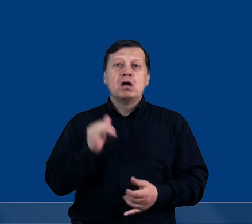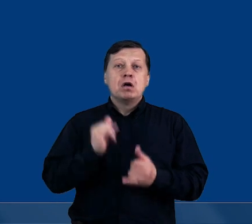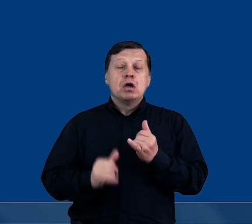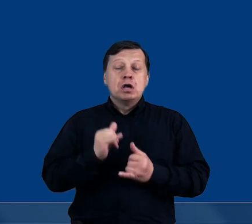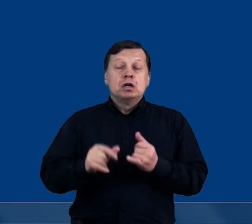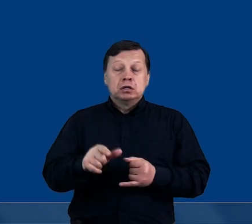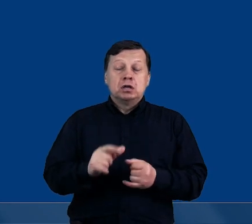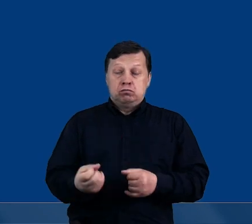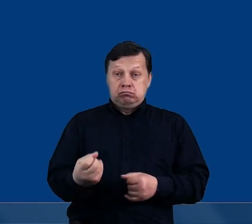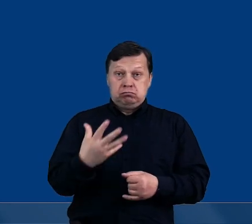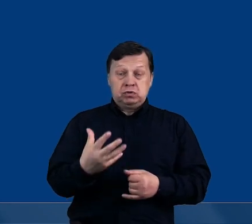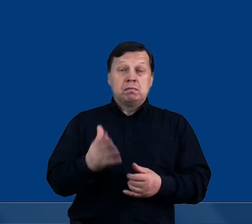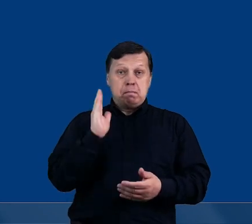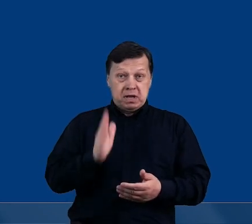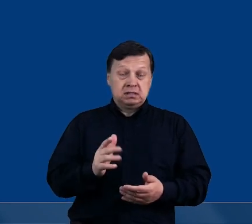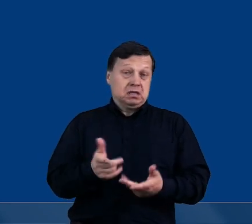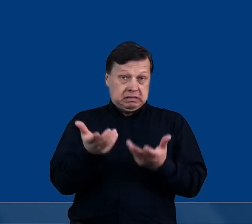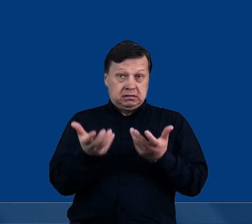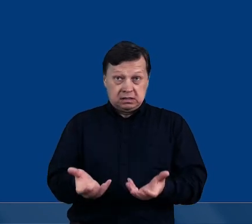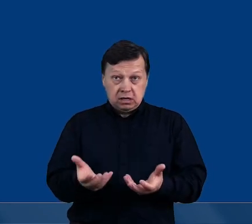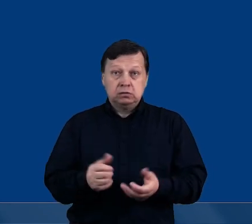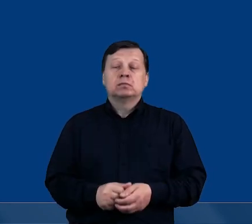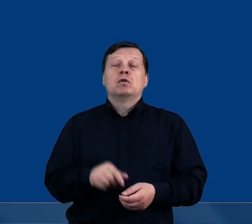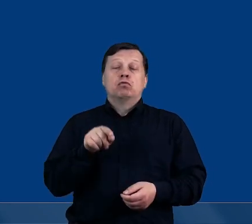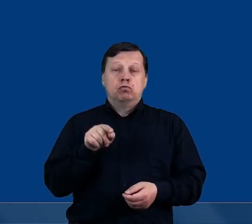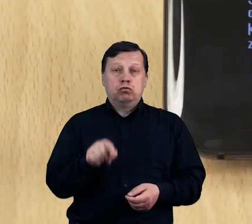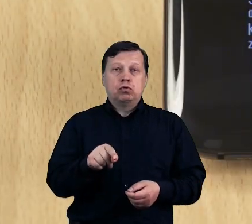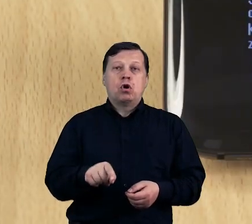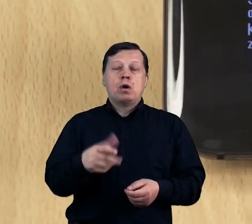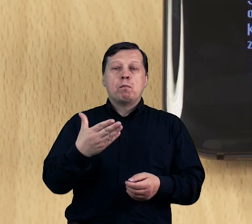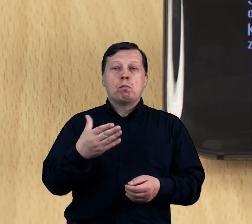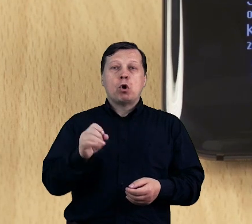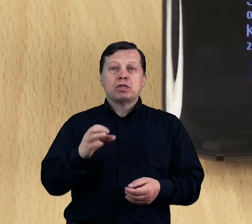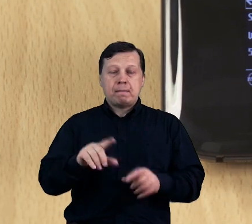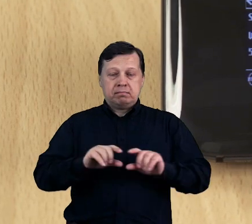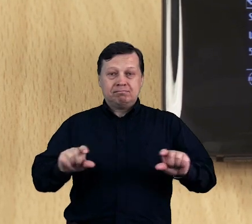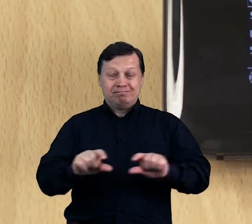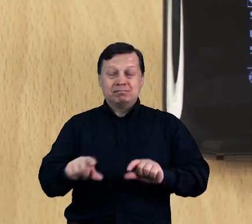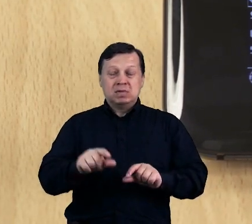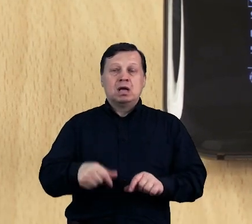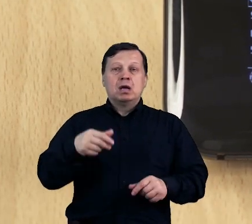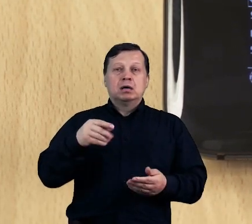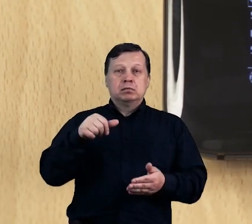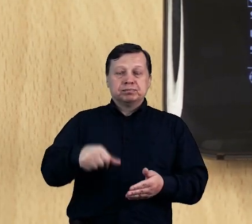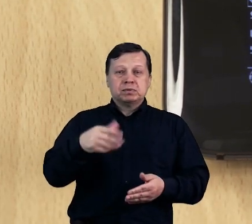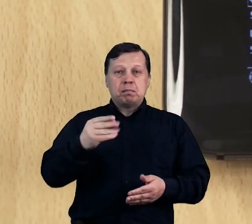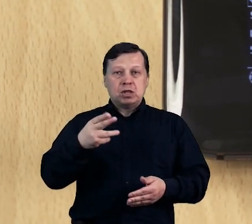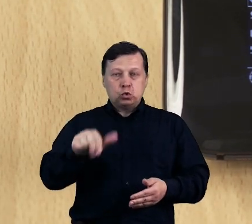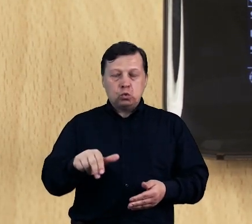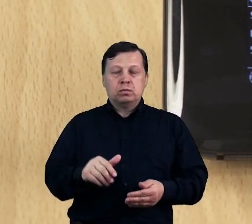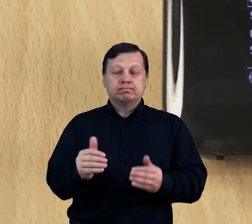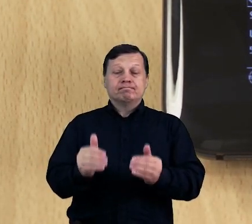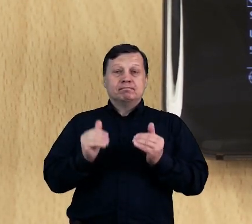się komunikat o możliwości połączenia z siecią bez wpisywania hasła, wciśnij na modemie przycisk Menu, a następnie